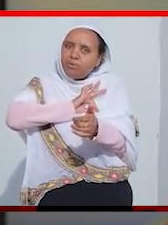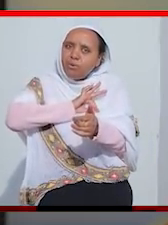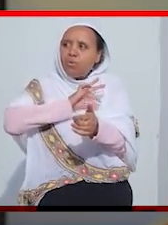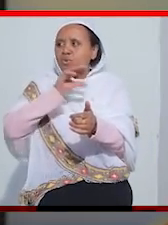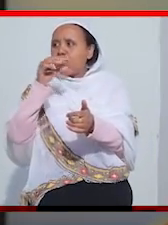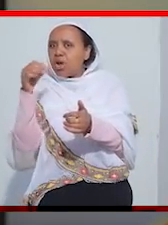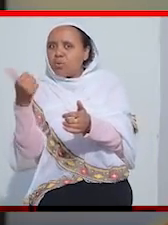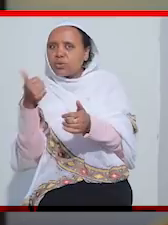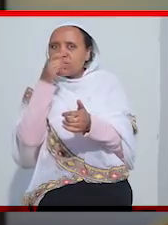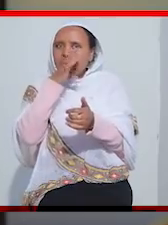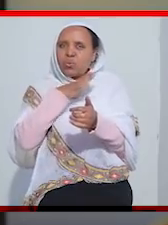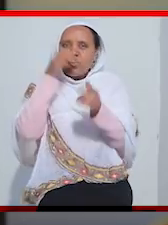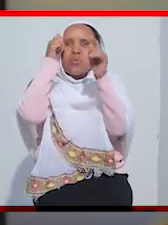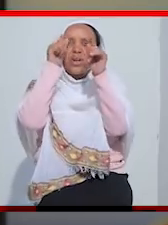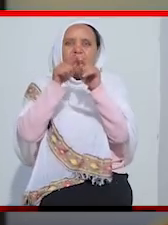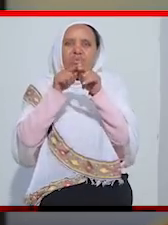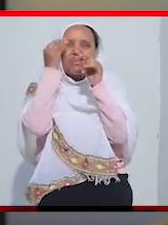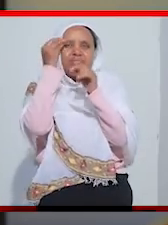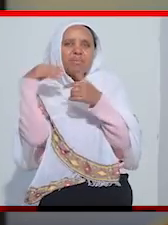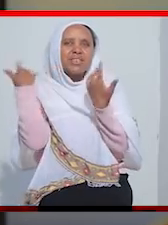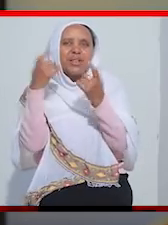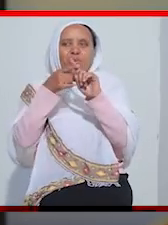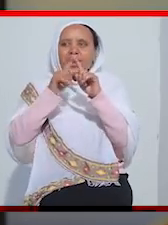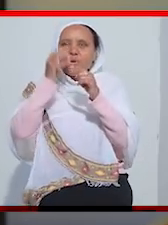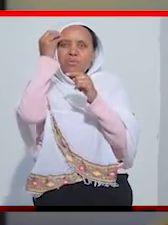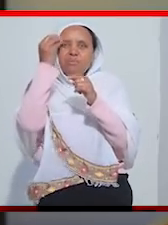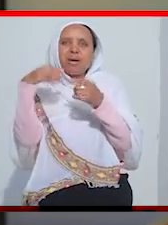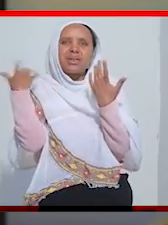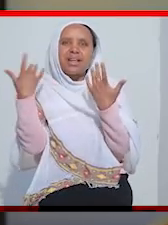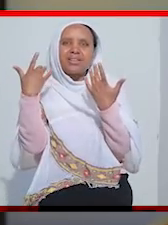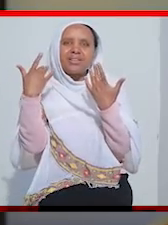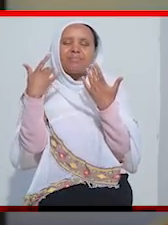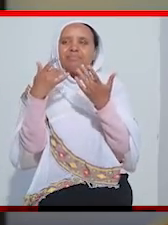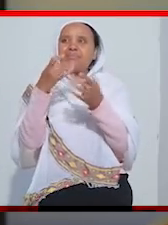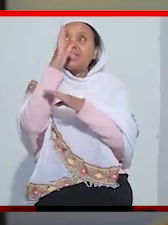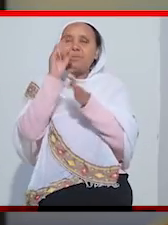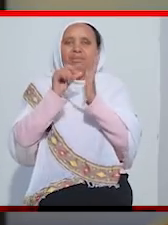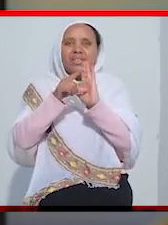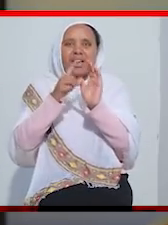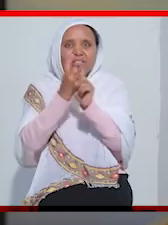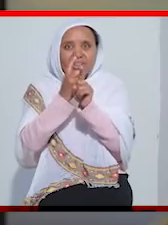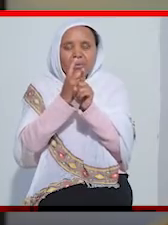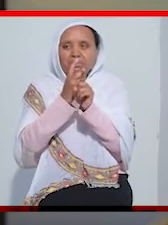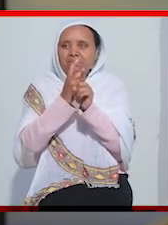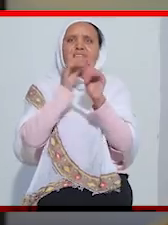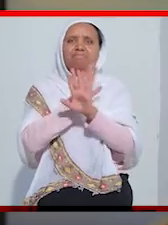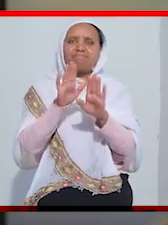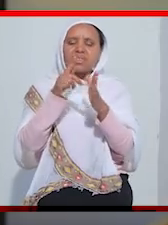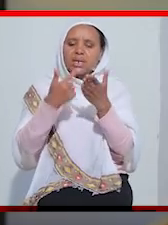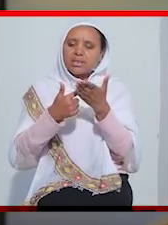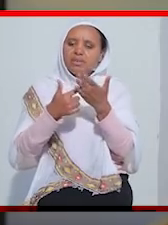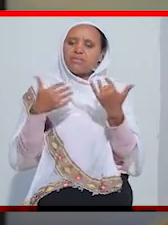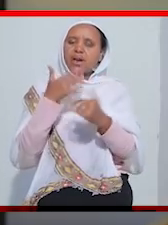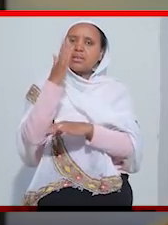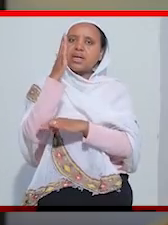አትርፎ ሌሎቹን ሰዎች ወንድሙን በመርሳት ጓደኛውን በመርሳት ባሪያ እግዚአብሔር የተፈጠረ የሰው ልጅ በመርሳት ለመክበር